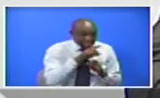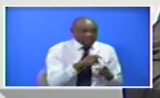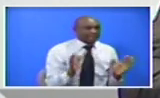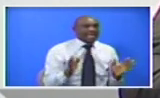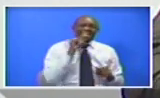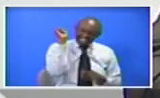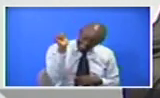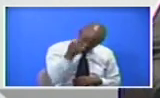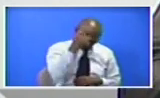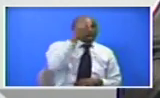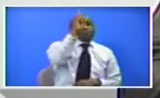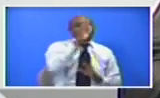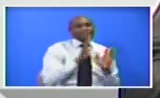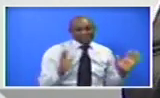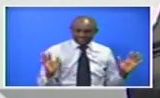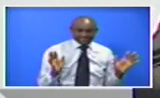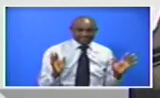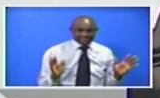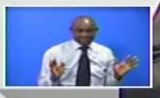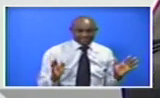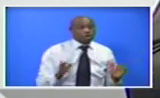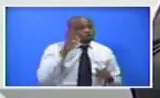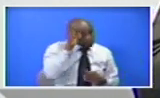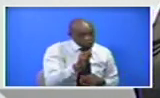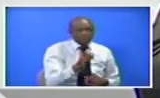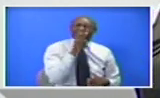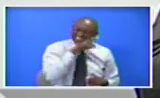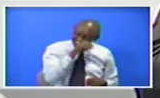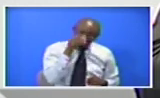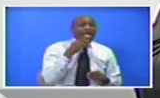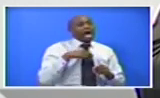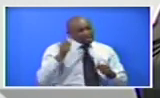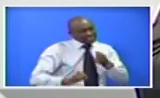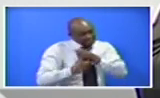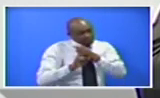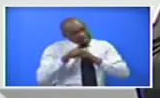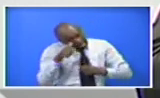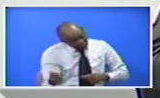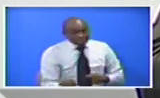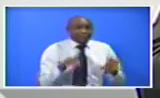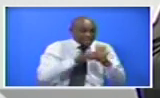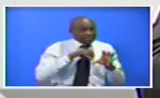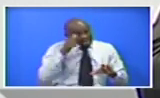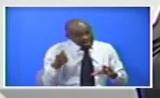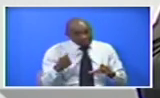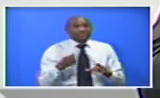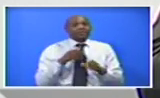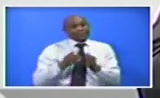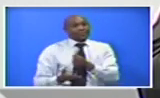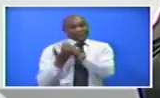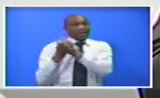ni moja tu ndo yake hayo. La, kumeshuhudiwa mapendeleo kwa wanachama waliotangulia huku